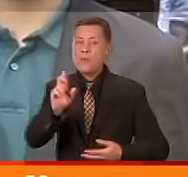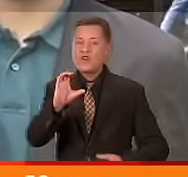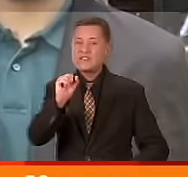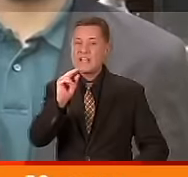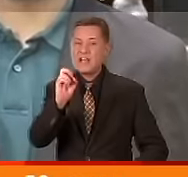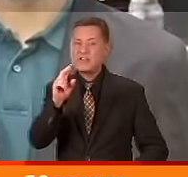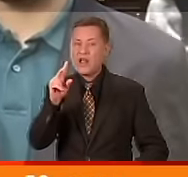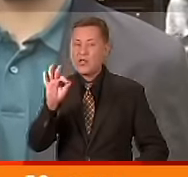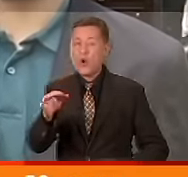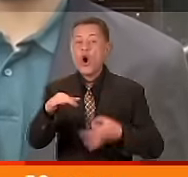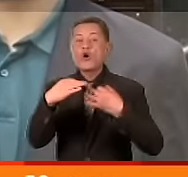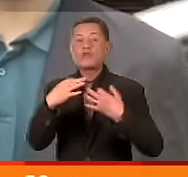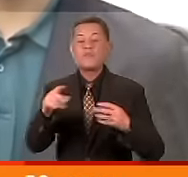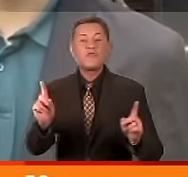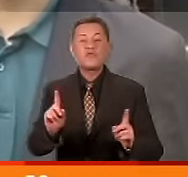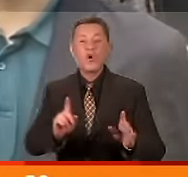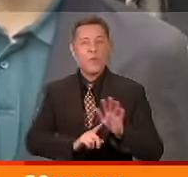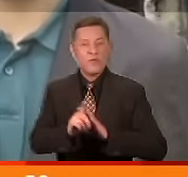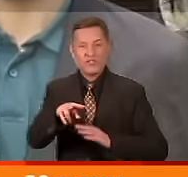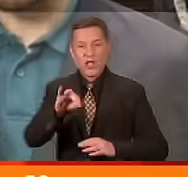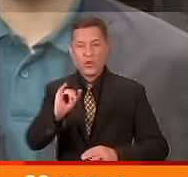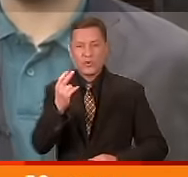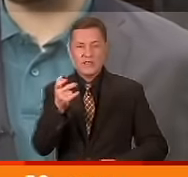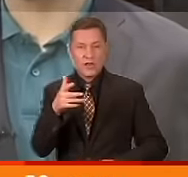Борисе, розповідає, з чого почне Луценко свої реформи.